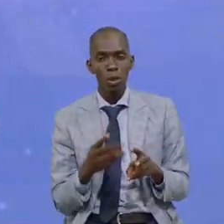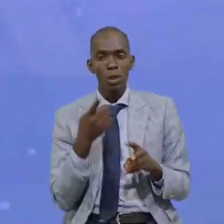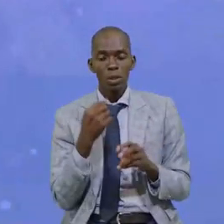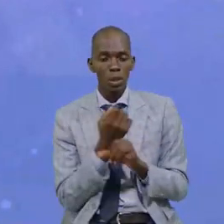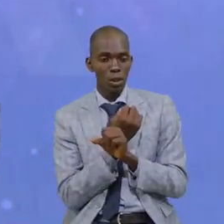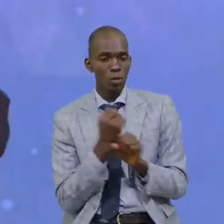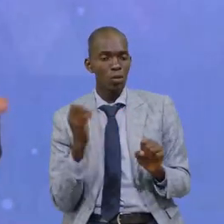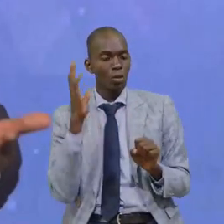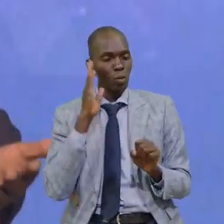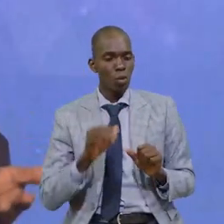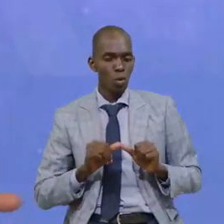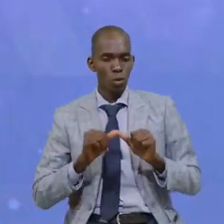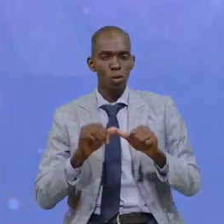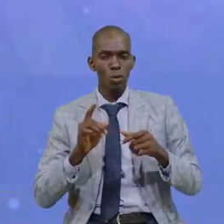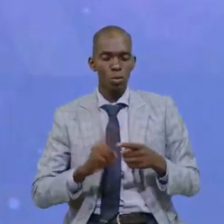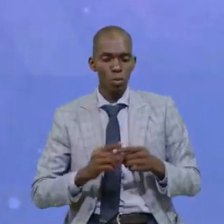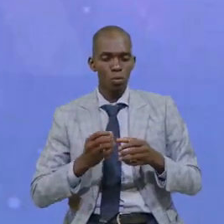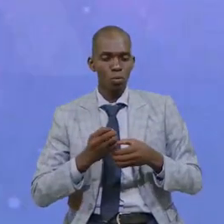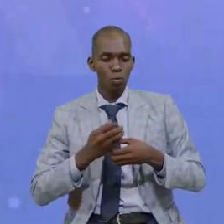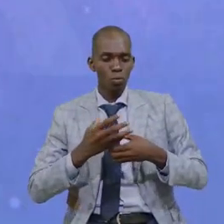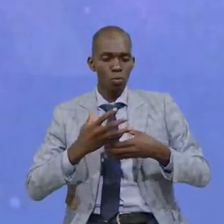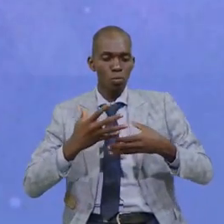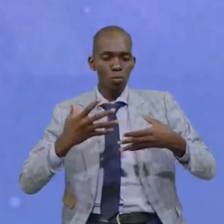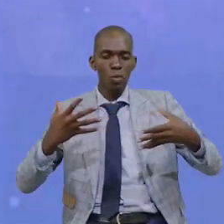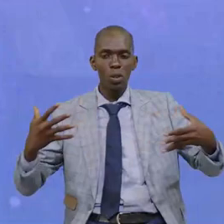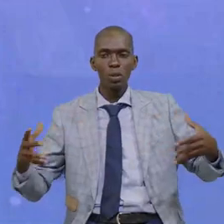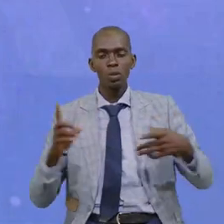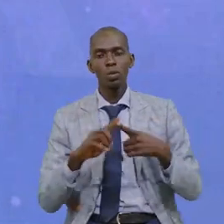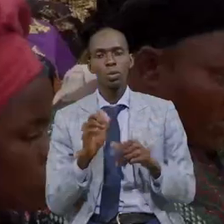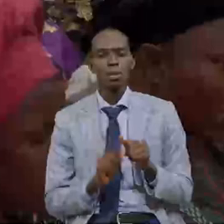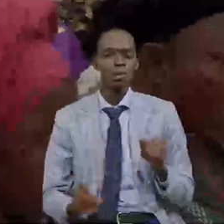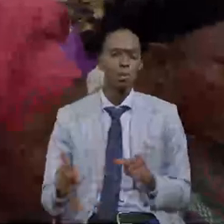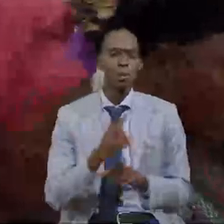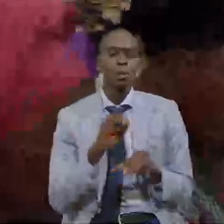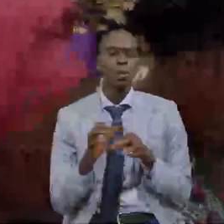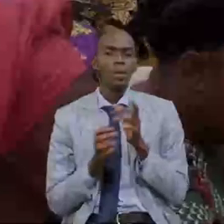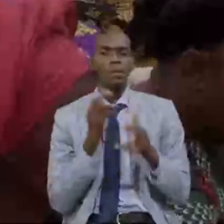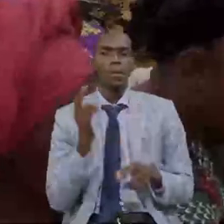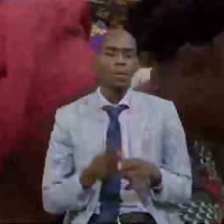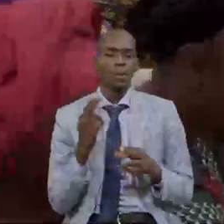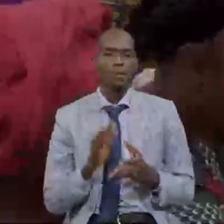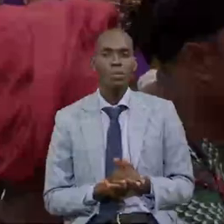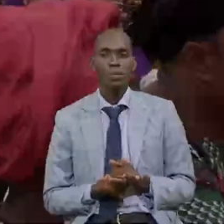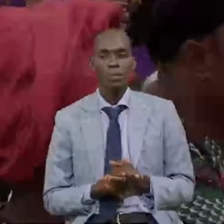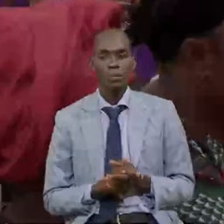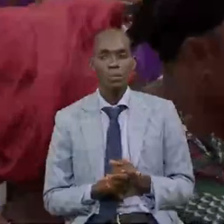le salut va continuer à se développer, à s'étendre, se répandre pour tout le monde au nom de